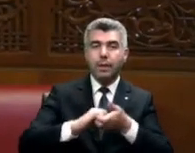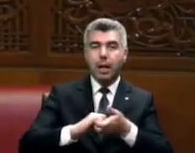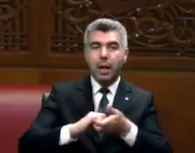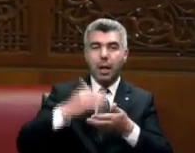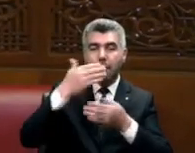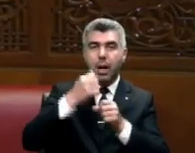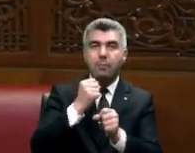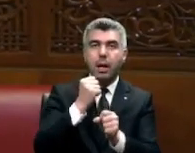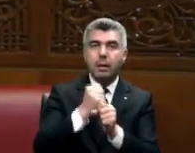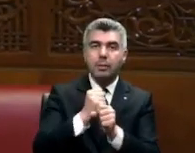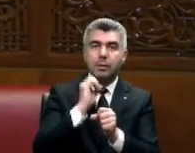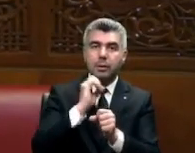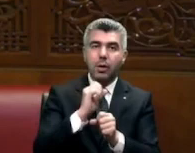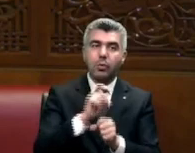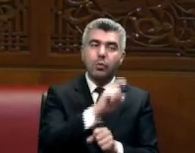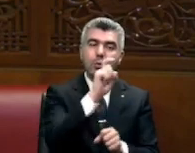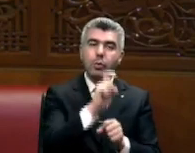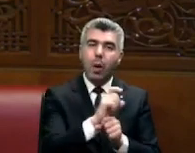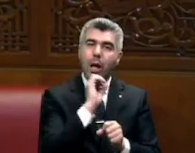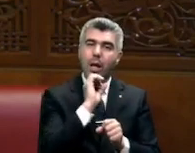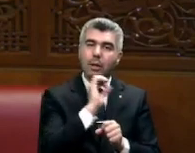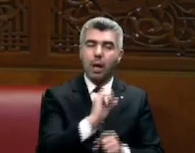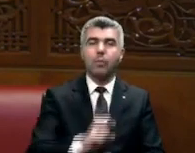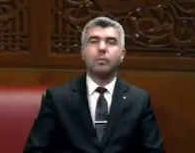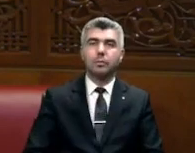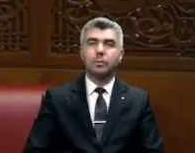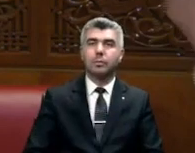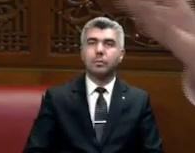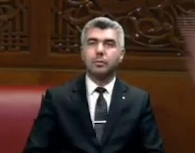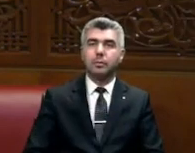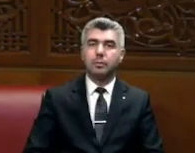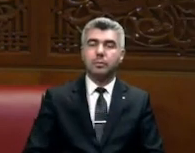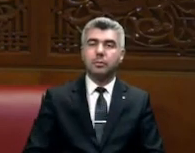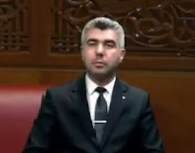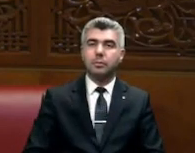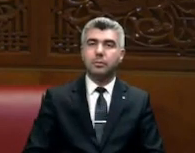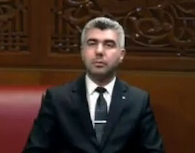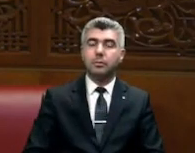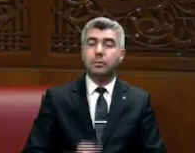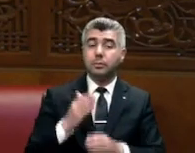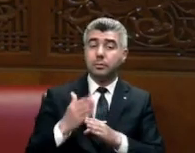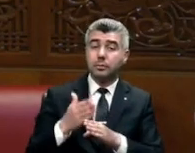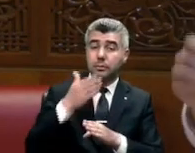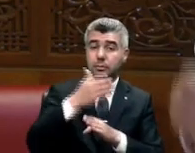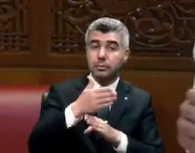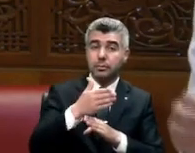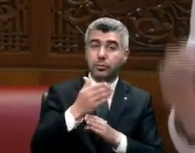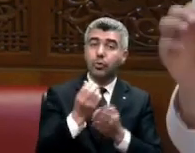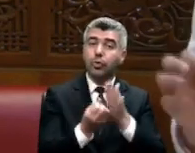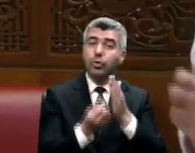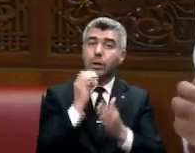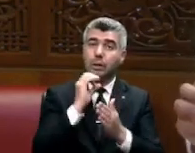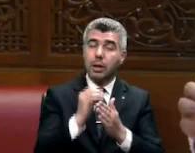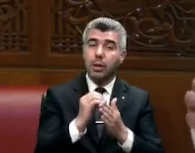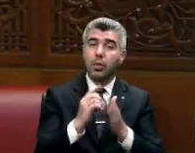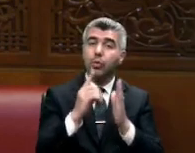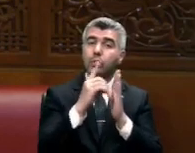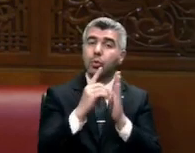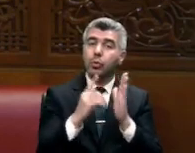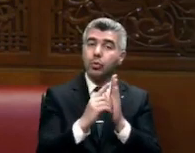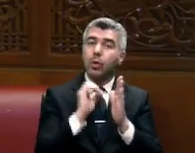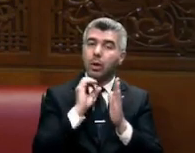للشغل على الطرح ديالو لهذا السؤال. كما قلتي، ولوج المناصب العليا مؤطر بأحكام